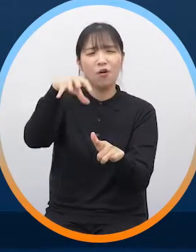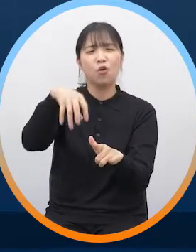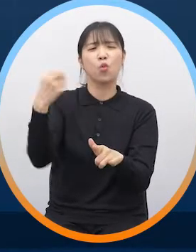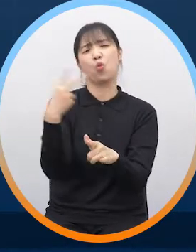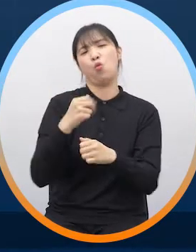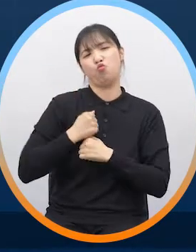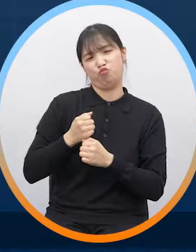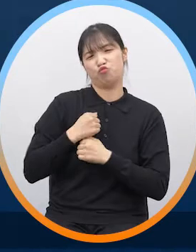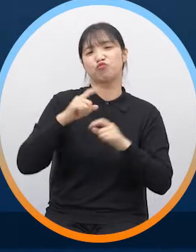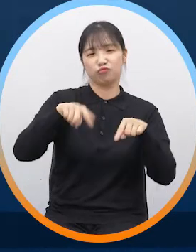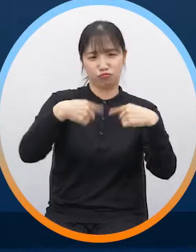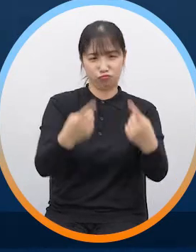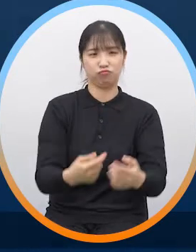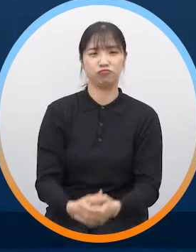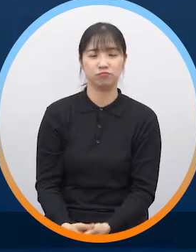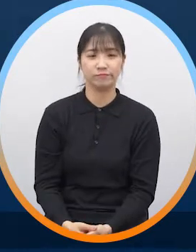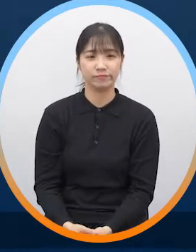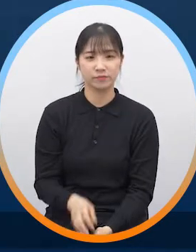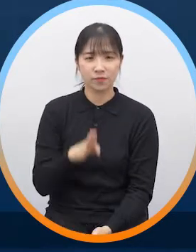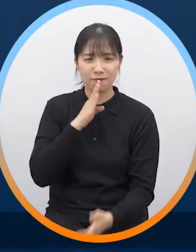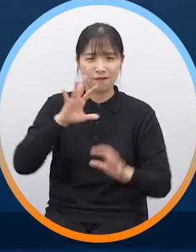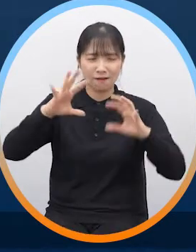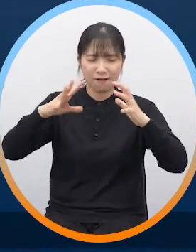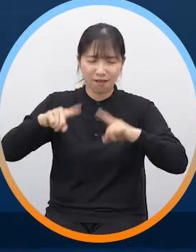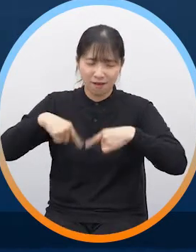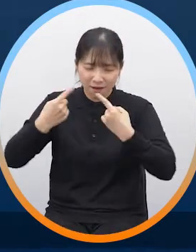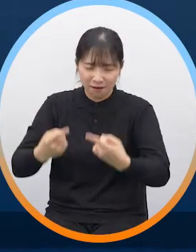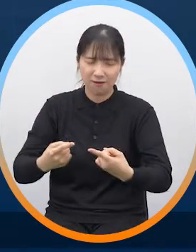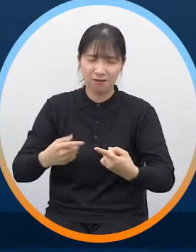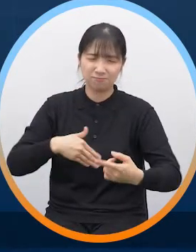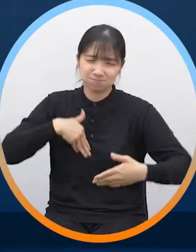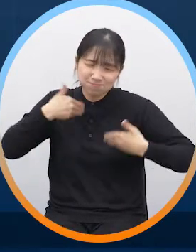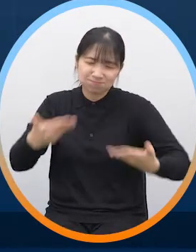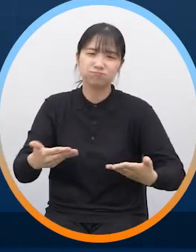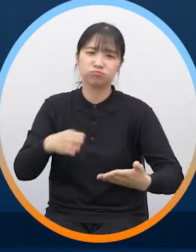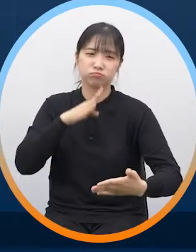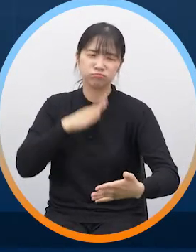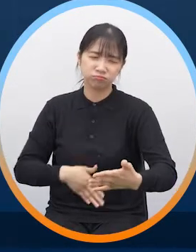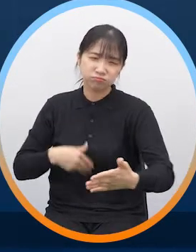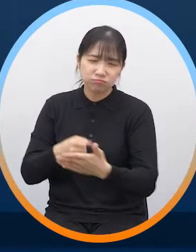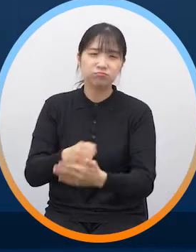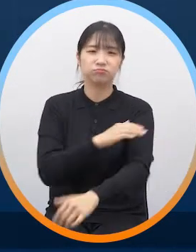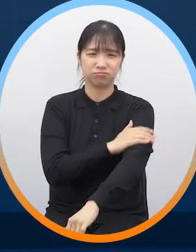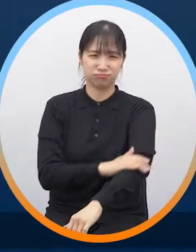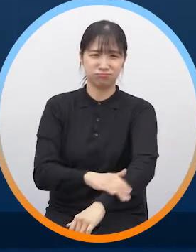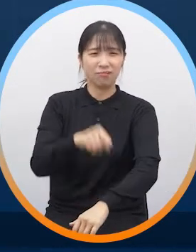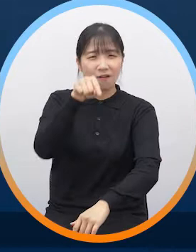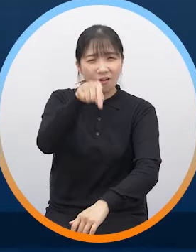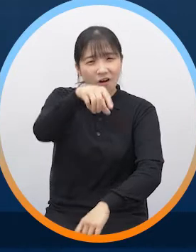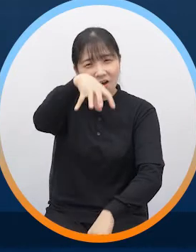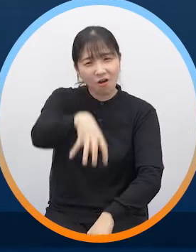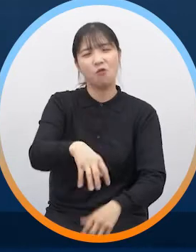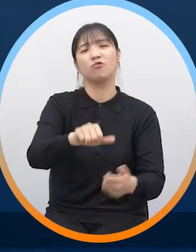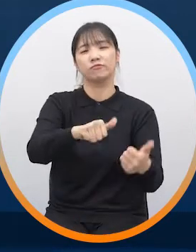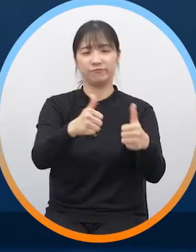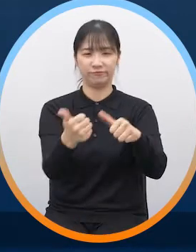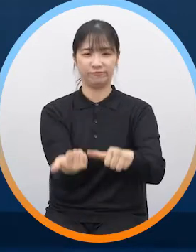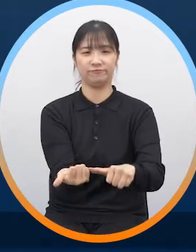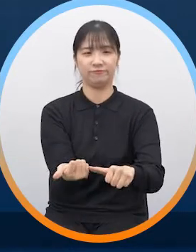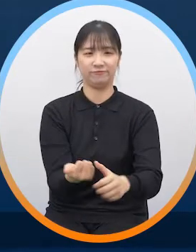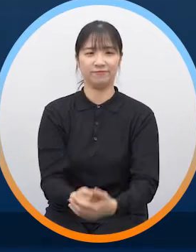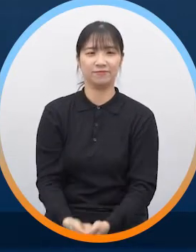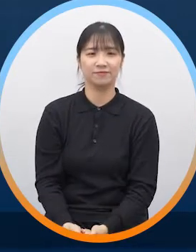됩니다. 그러니까 참 의국 충정이 굉장히 강하신 분이죠. 그런데 그곳에서 전사하시게